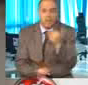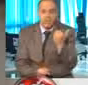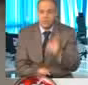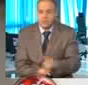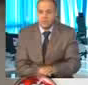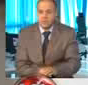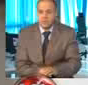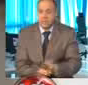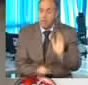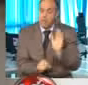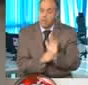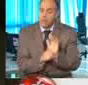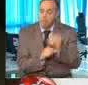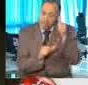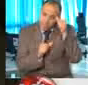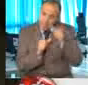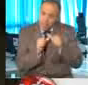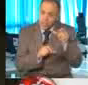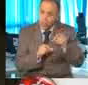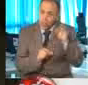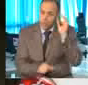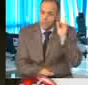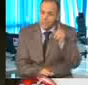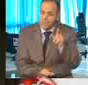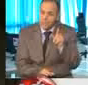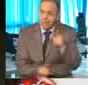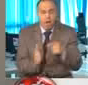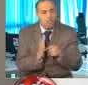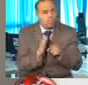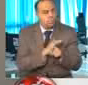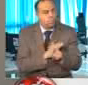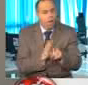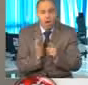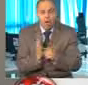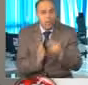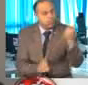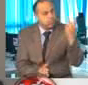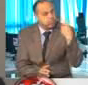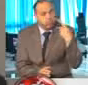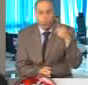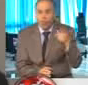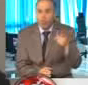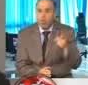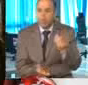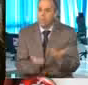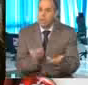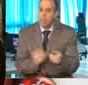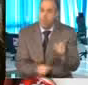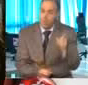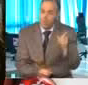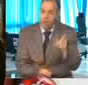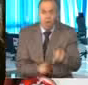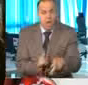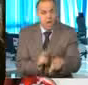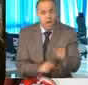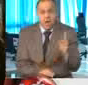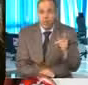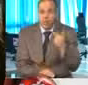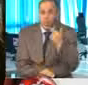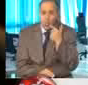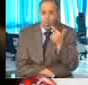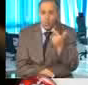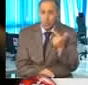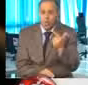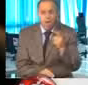مشاهد تعود بذاكرة التونسي إلى تجاوزات بعضها ظلم تحت سقف العدالة، وأغلبيتها تصليف لشتى